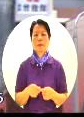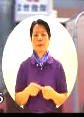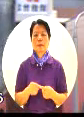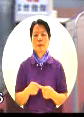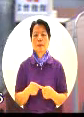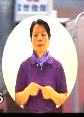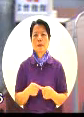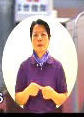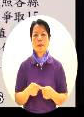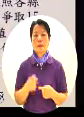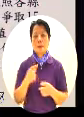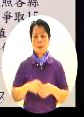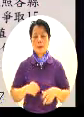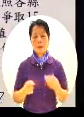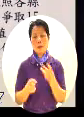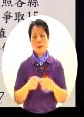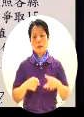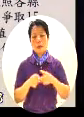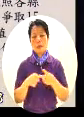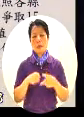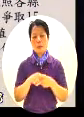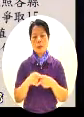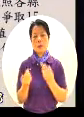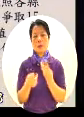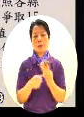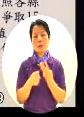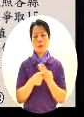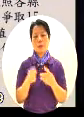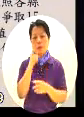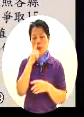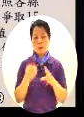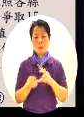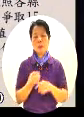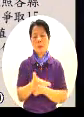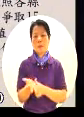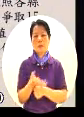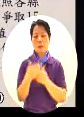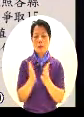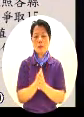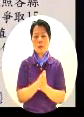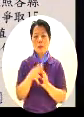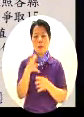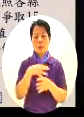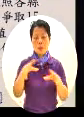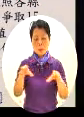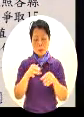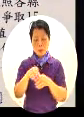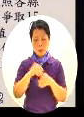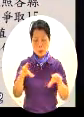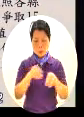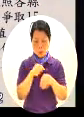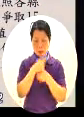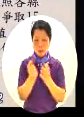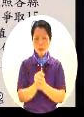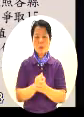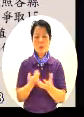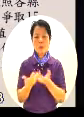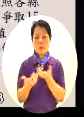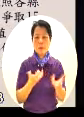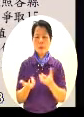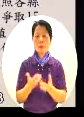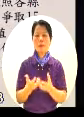按污染性工业产值比例哈计算统筹分配税管哈。我为什么要再重复这一条